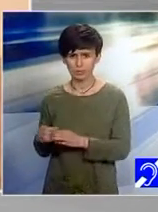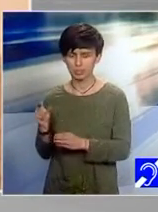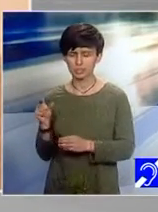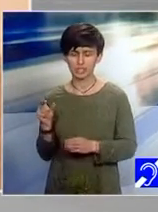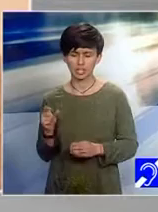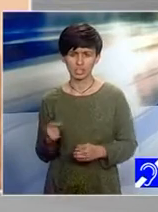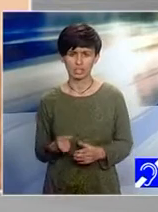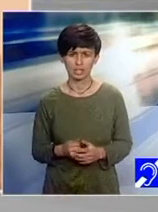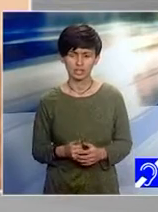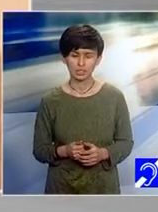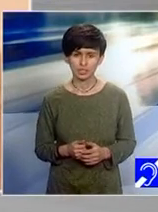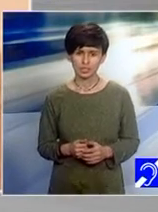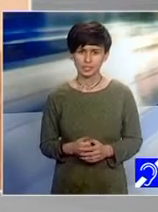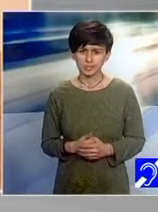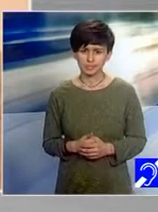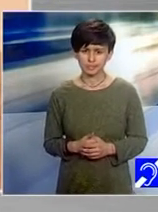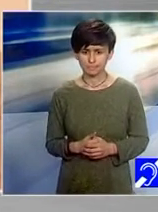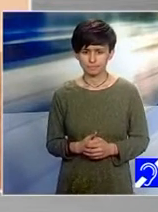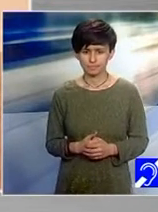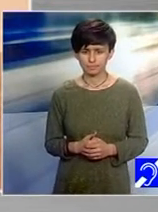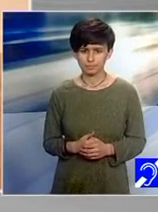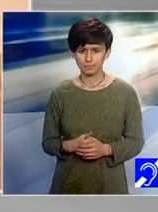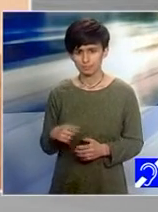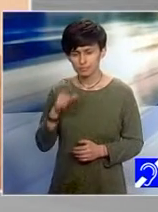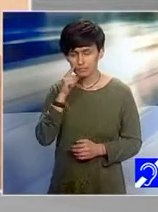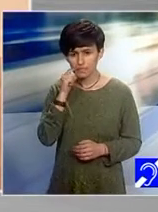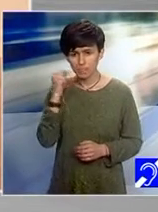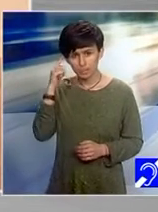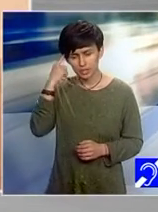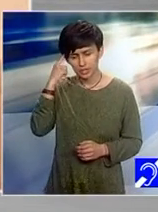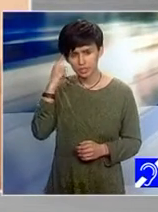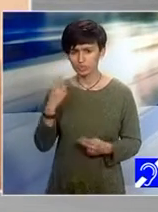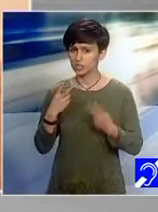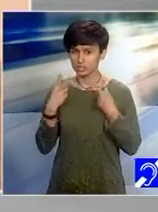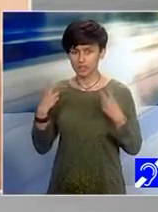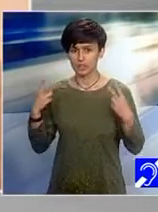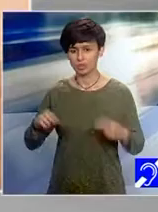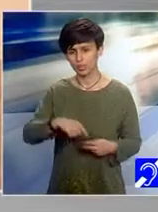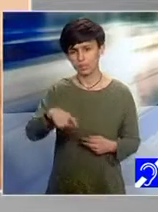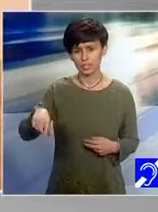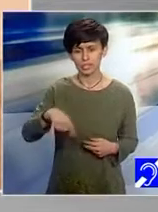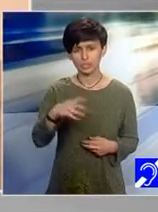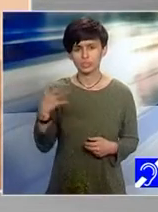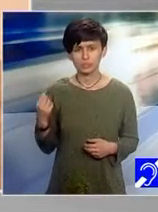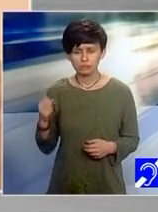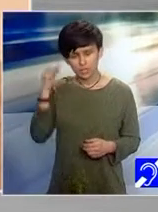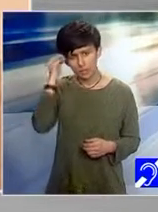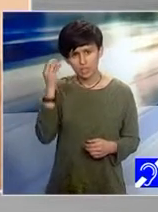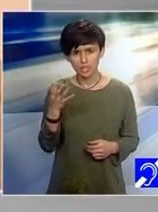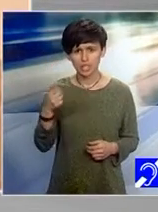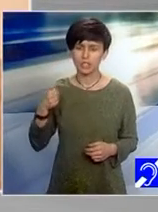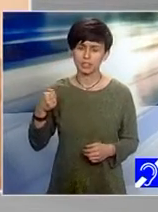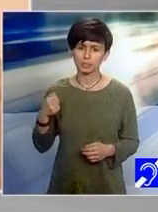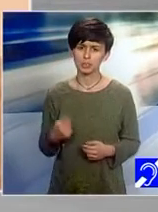în Transilvania, și lumea să cunoască valorile noastre, ceea ce au creat armenii în